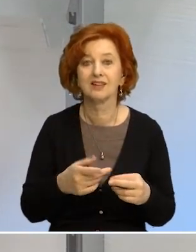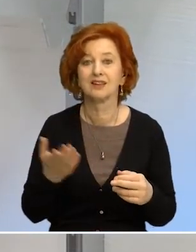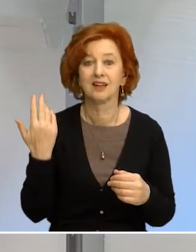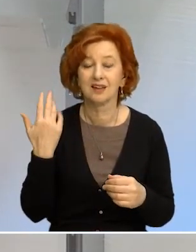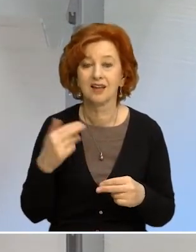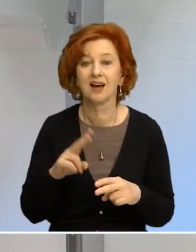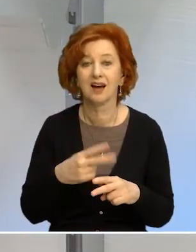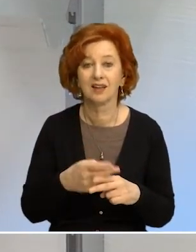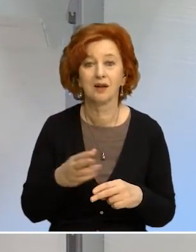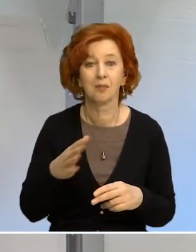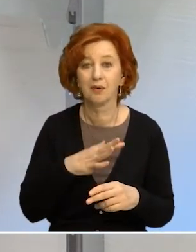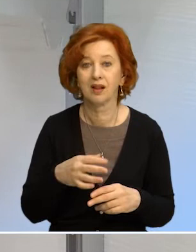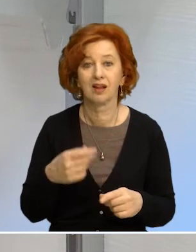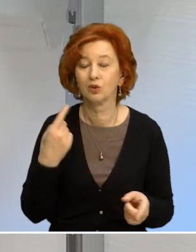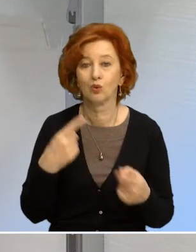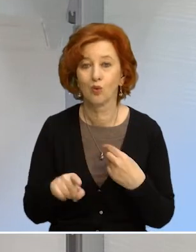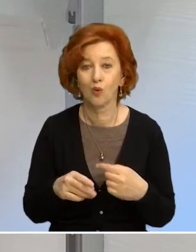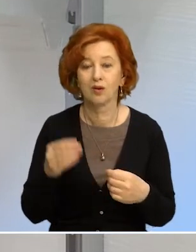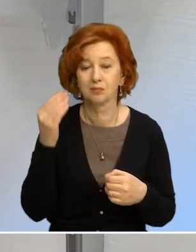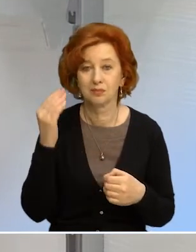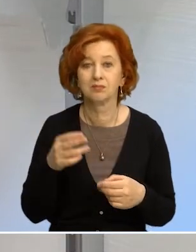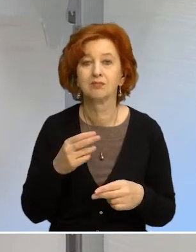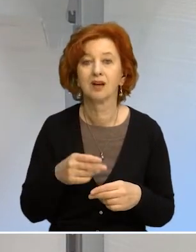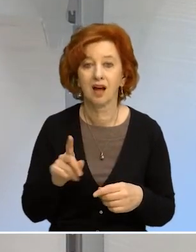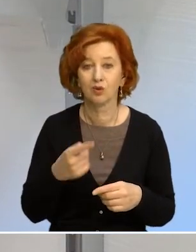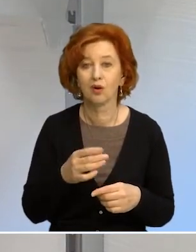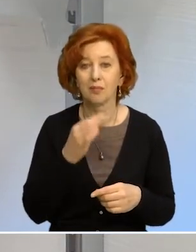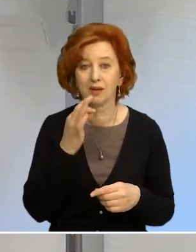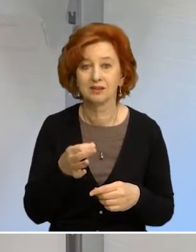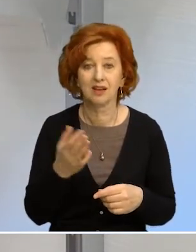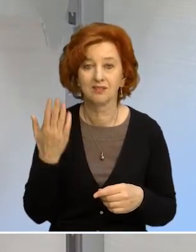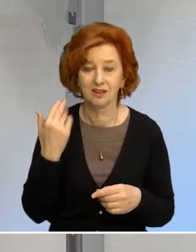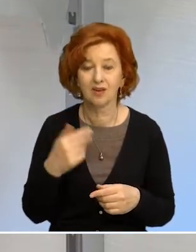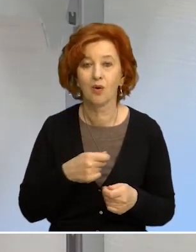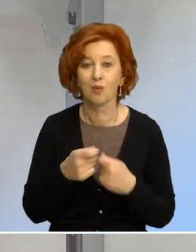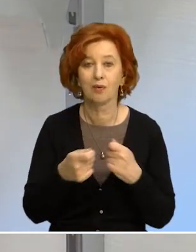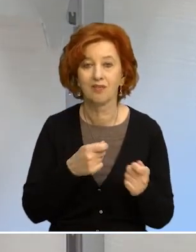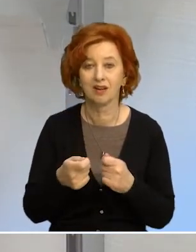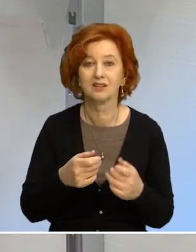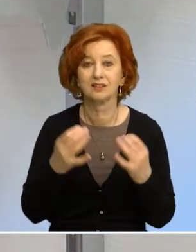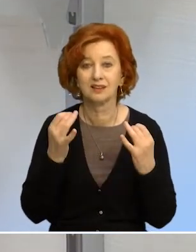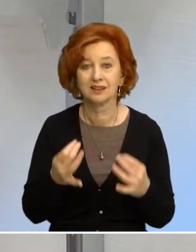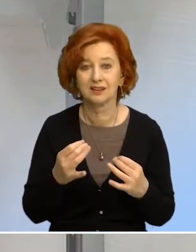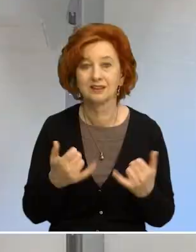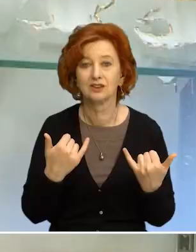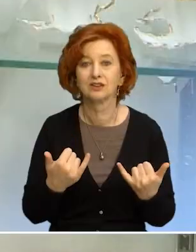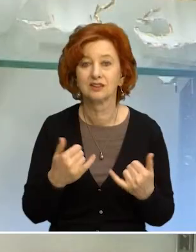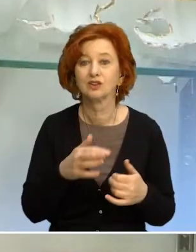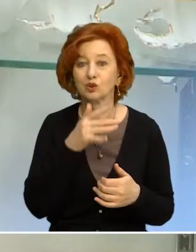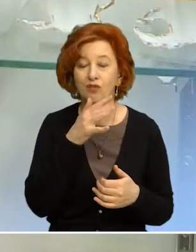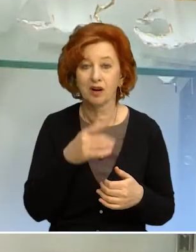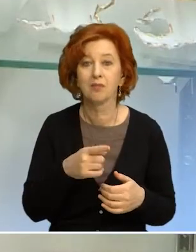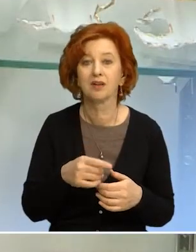ну тогда это было совершеннейшим ноу-хау, который подсказывали тогдашние управленцы. И со